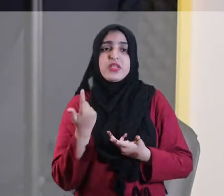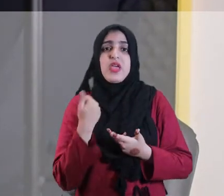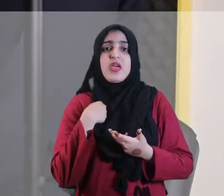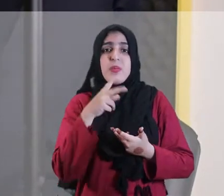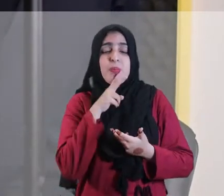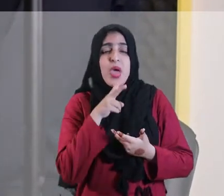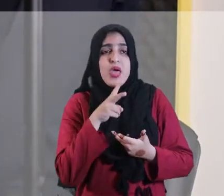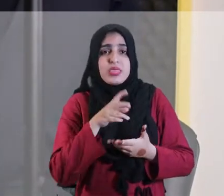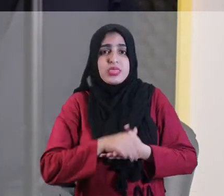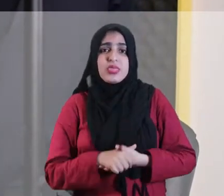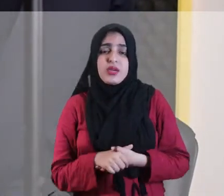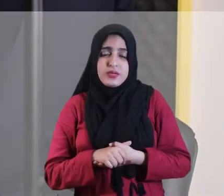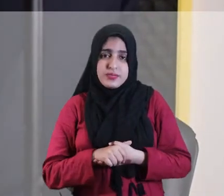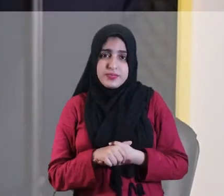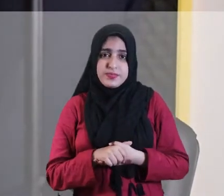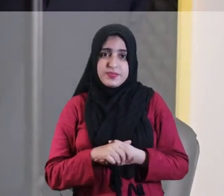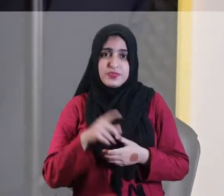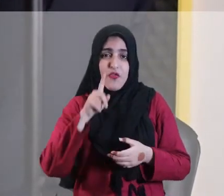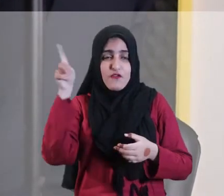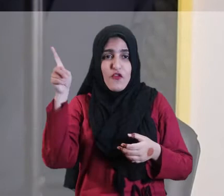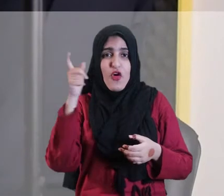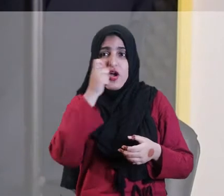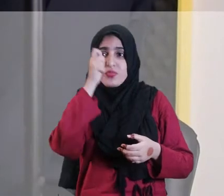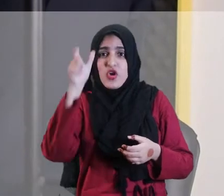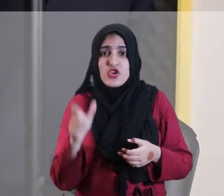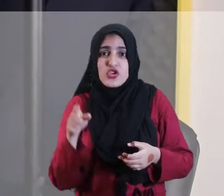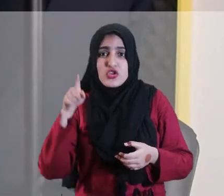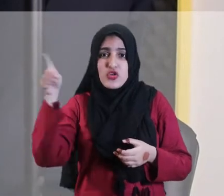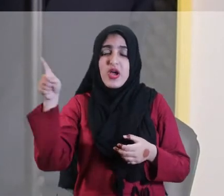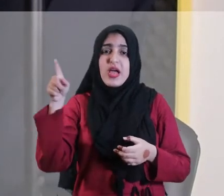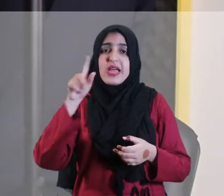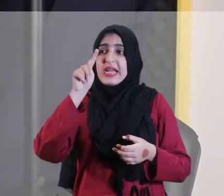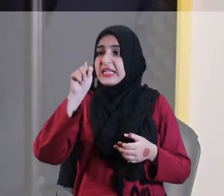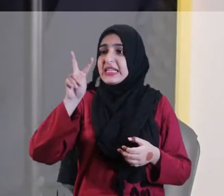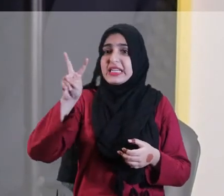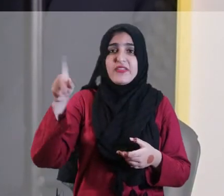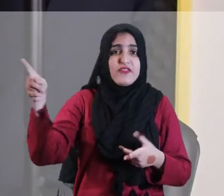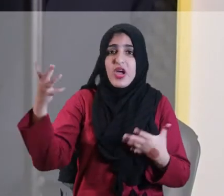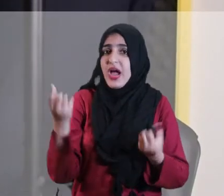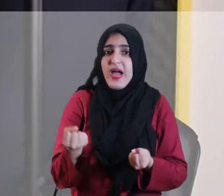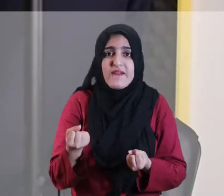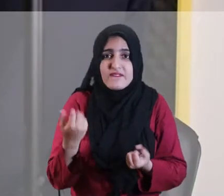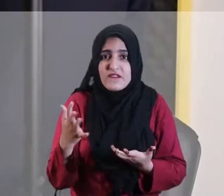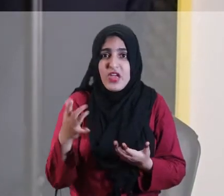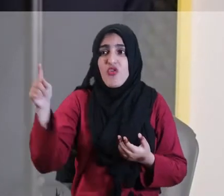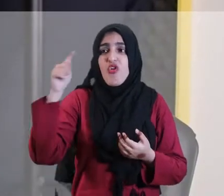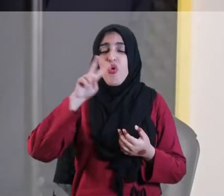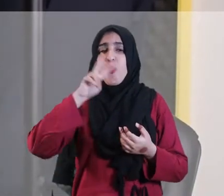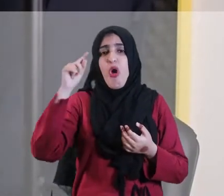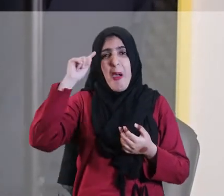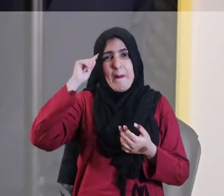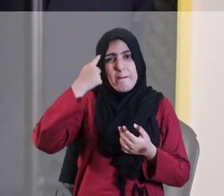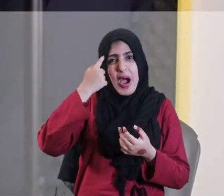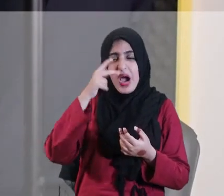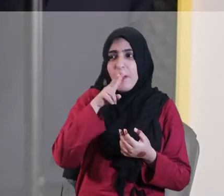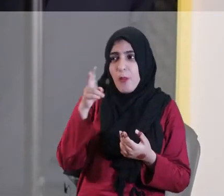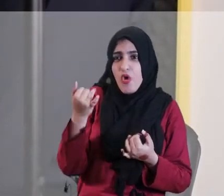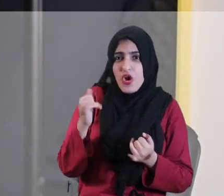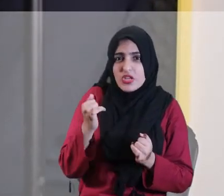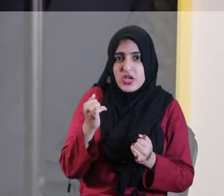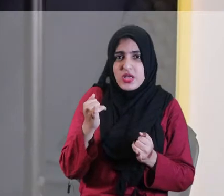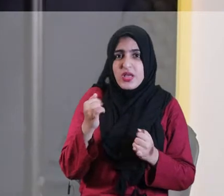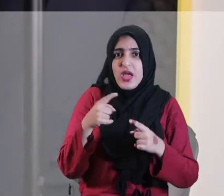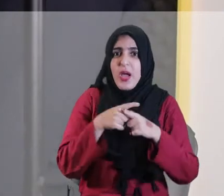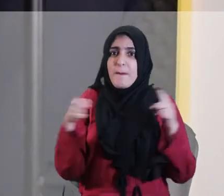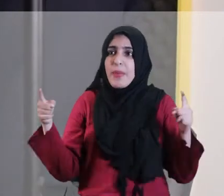वह शख्स जो है वह मेनस्ट्रीम का नहीं था थोड़ा सा ख्वाब कहते थे थोड़ा मुझे वह लार्जर दैन लाइफ लगते लोग जो